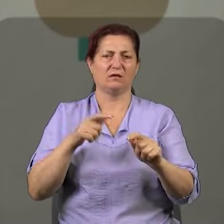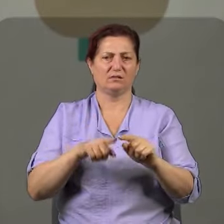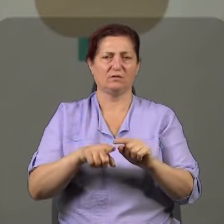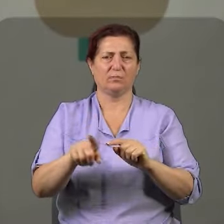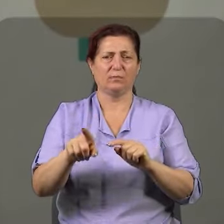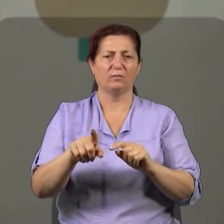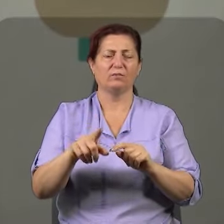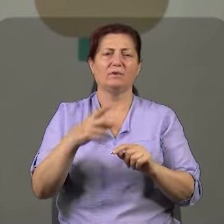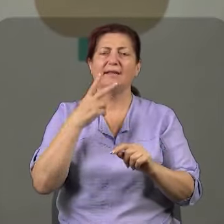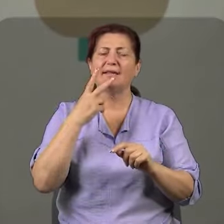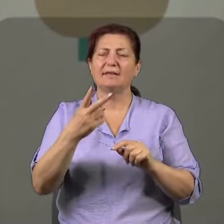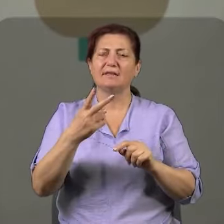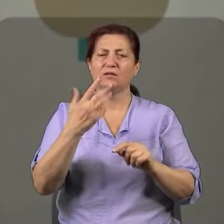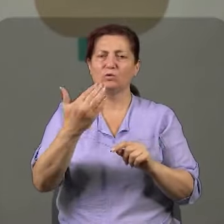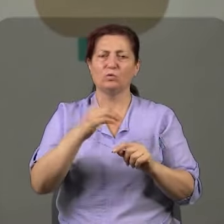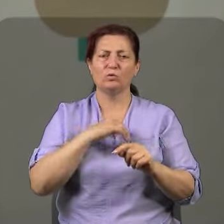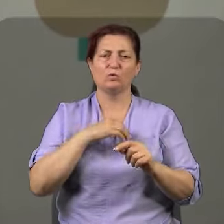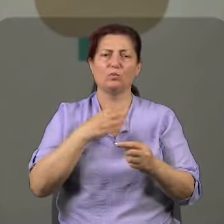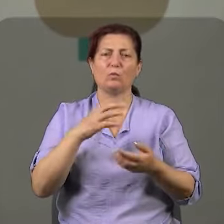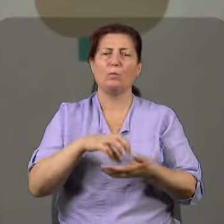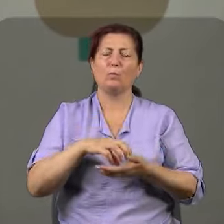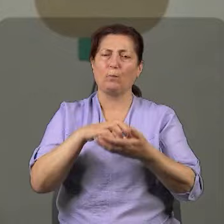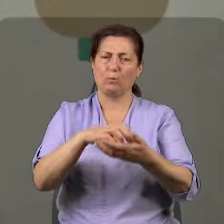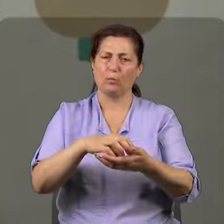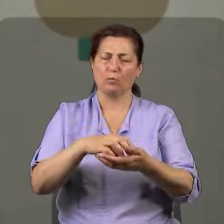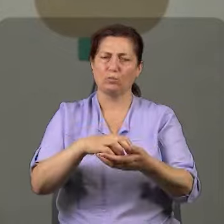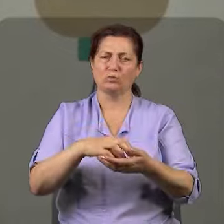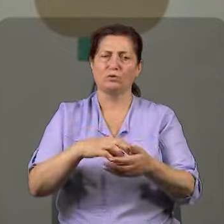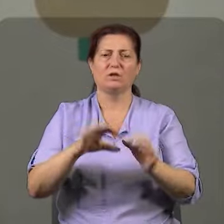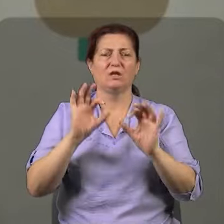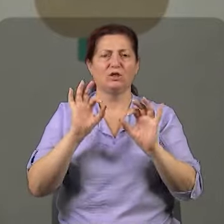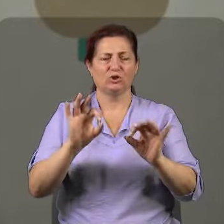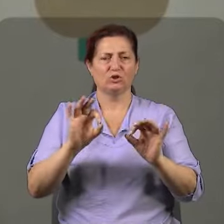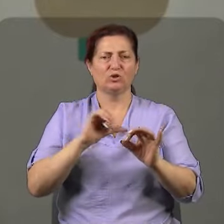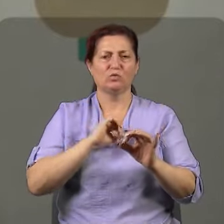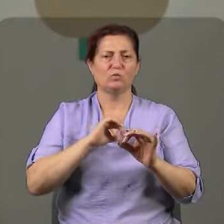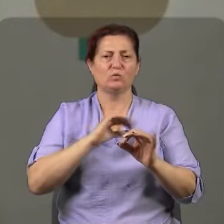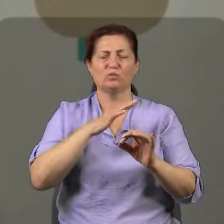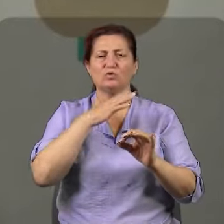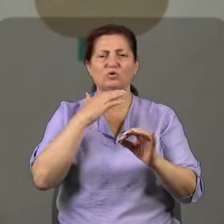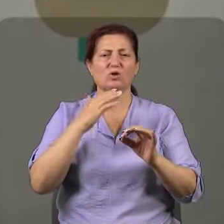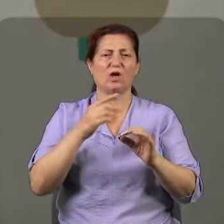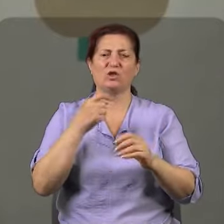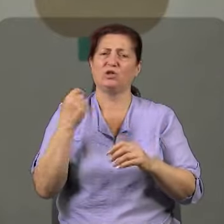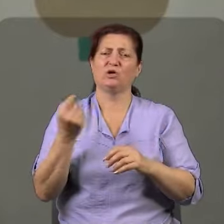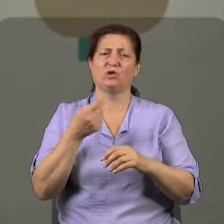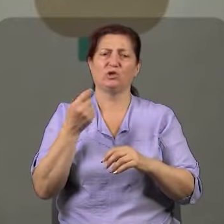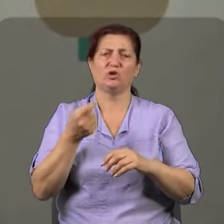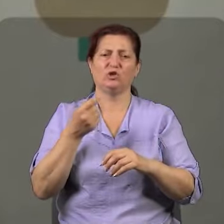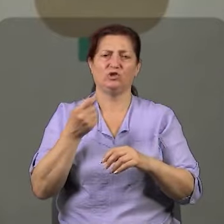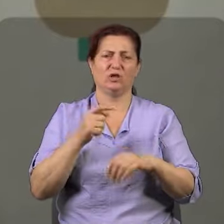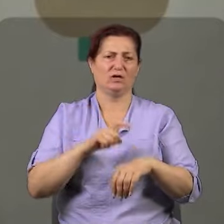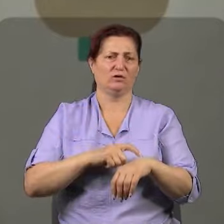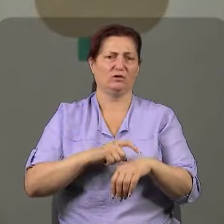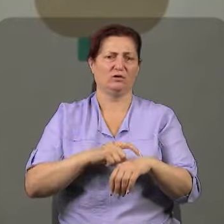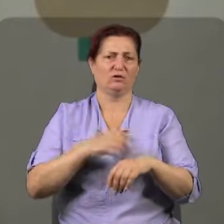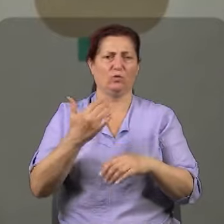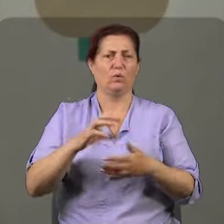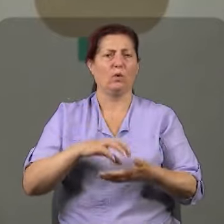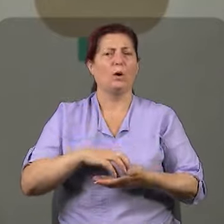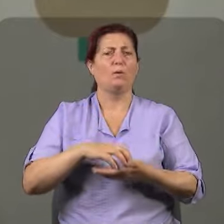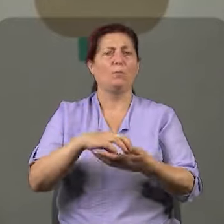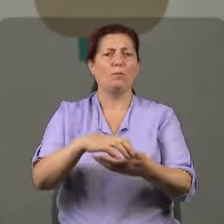Տեսեք, նախ պաշխվածությունը այդ բյուջե, նախ ընդհանուր ծավալը իրականում շատ քիչ է, և առաջները, թե իրականում բյուջեն չի, իրականում